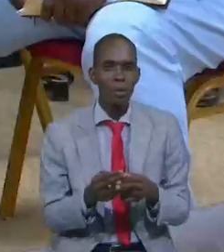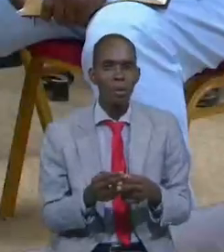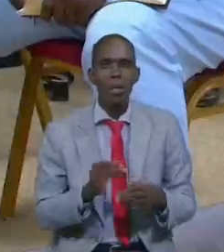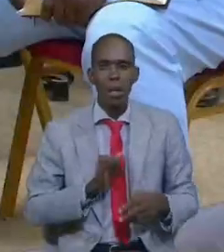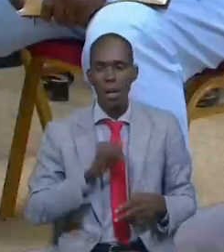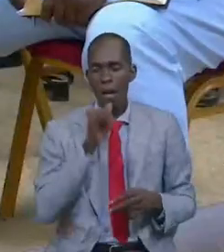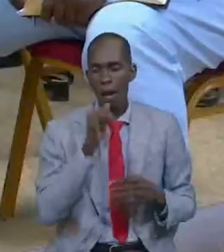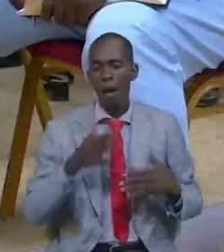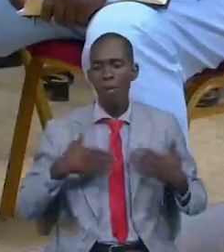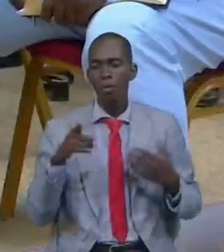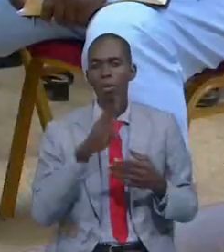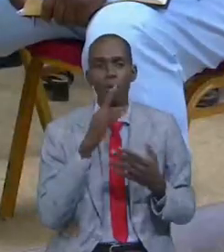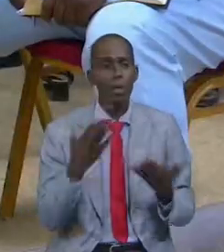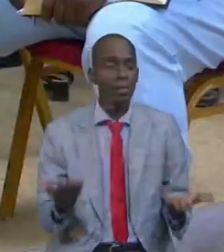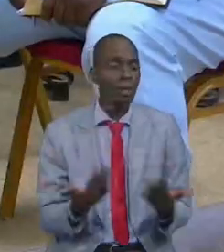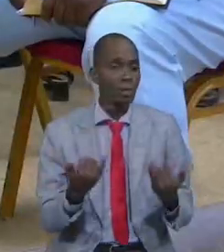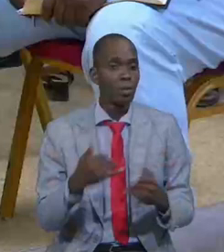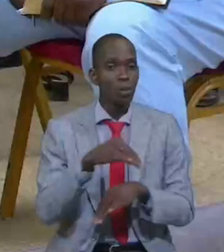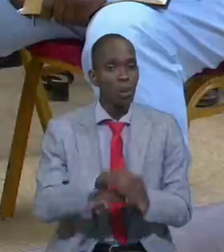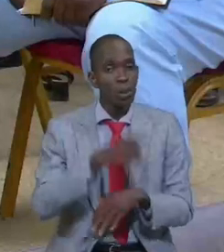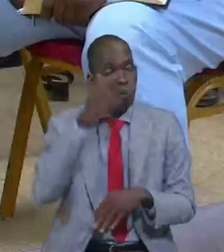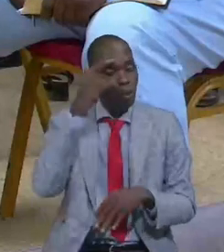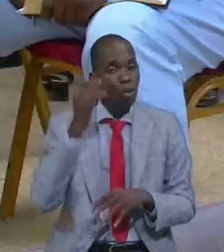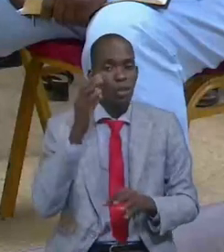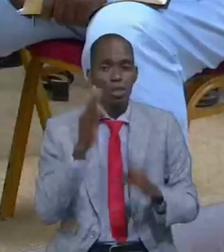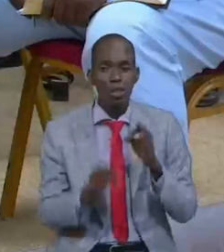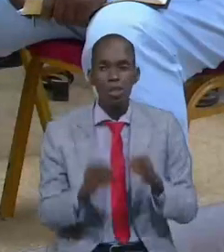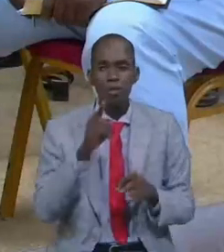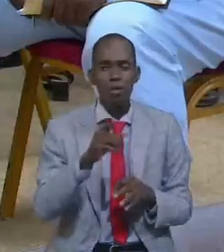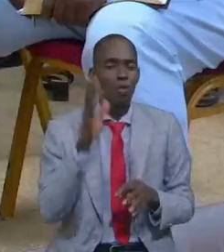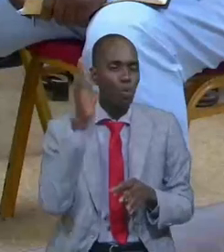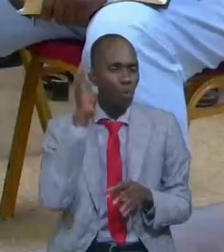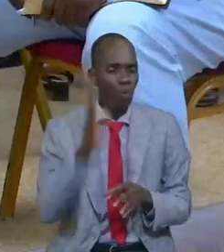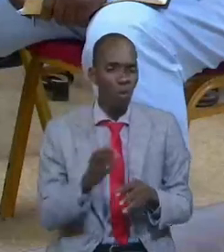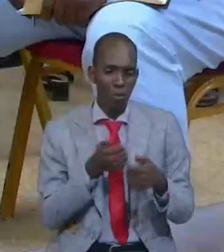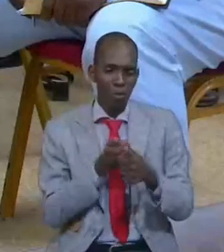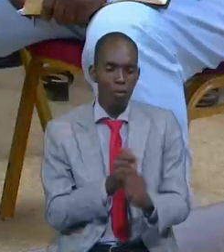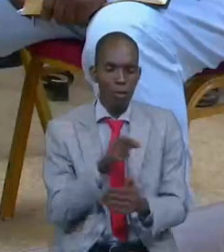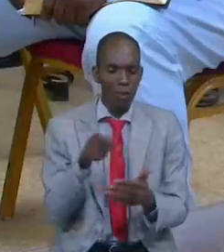soir. Parce que si tu peux faire ce pas simple